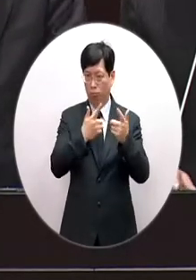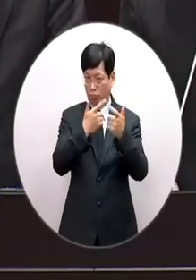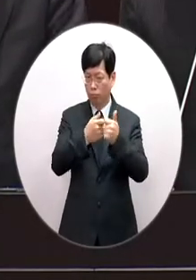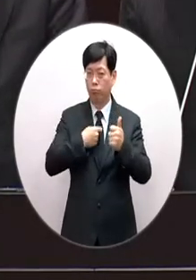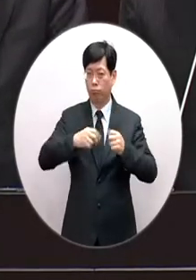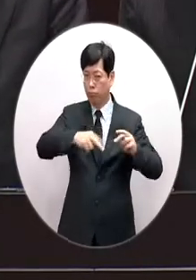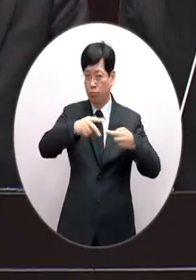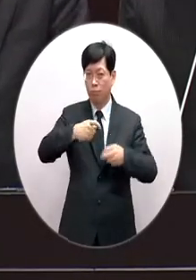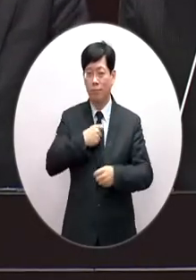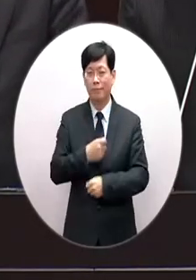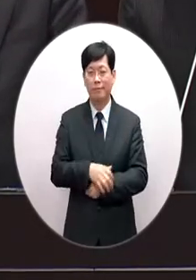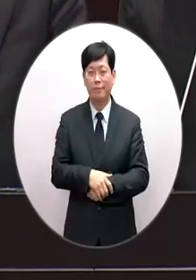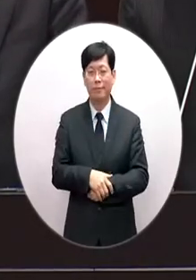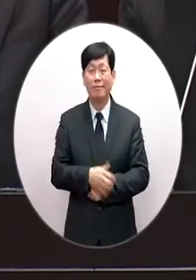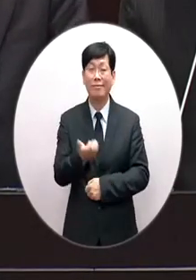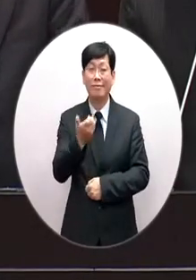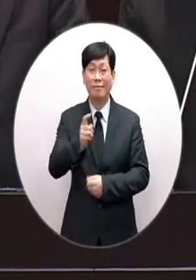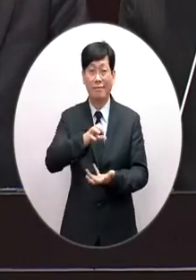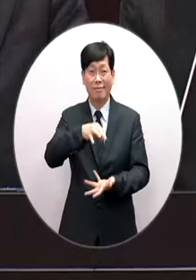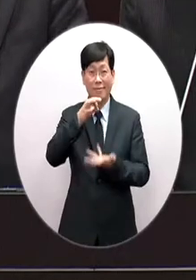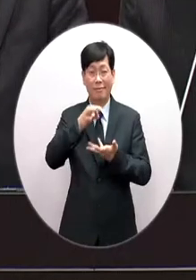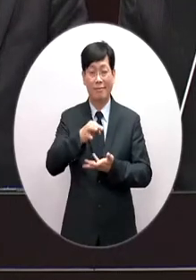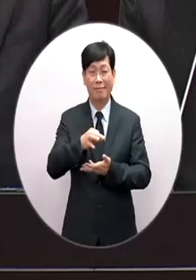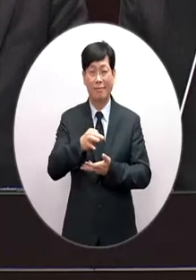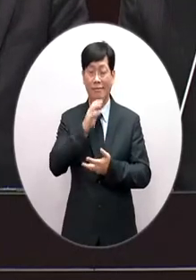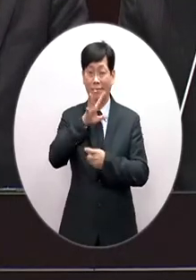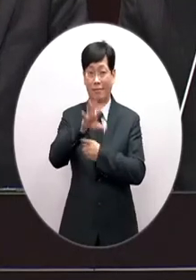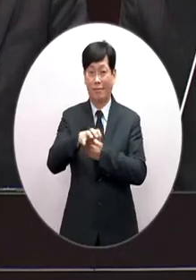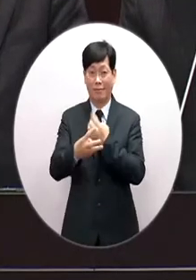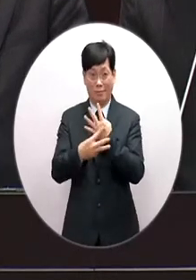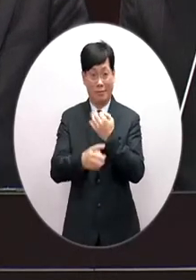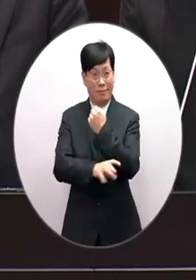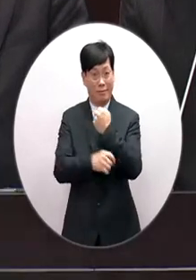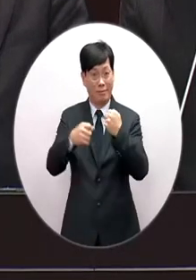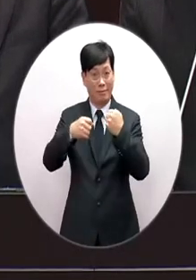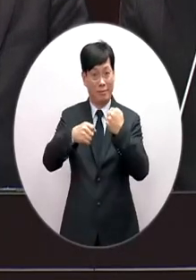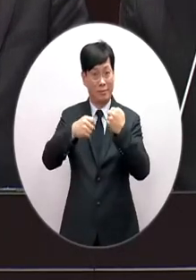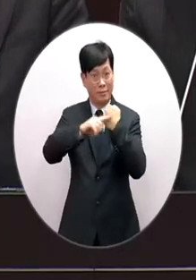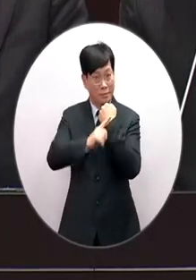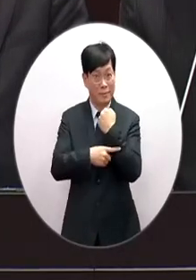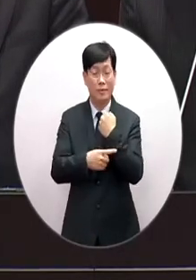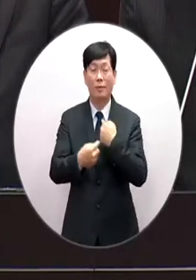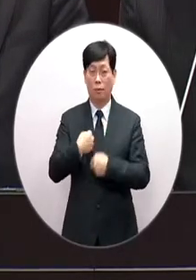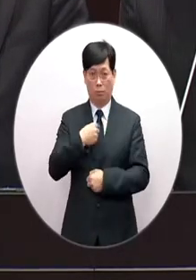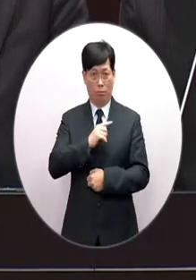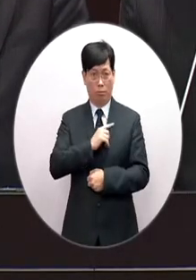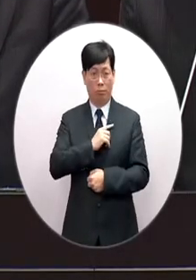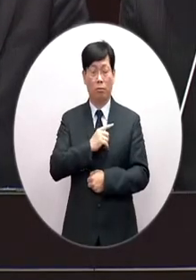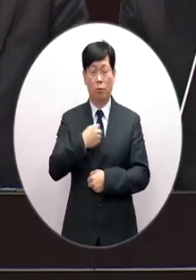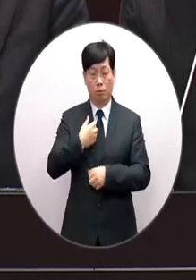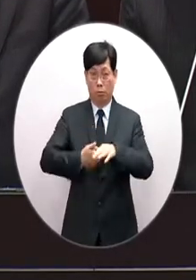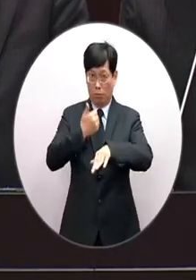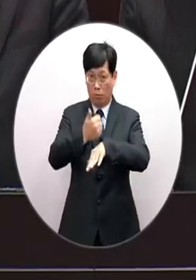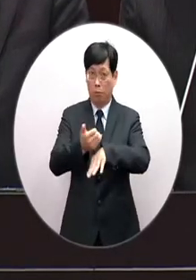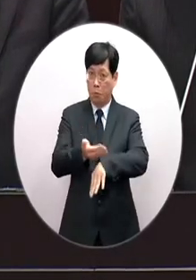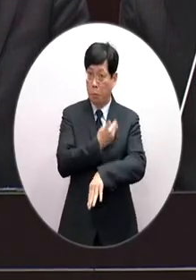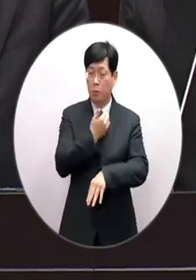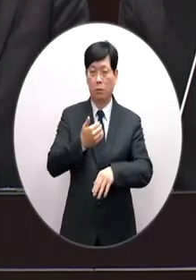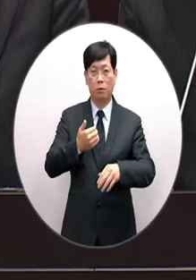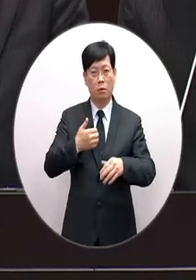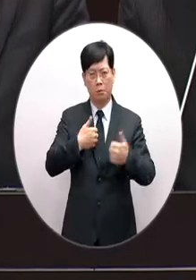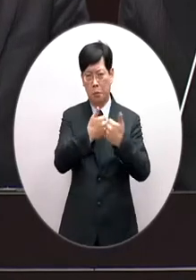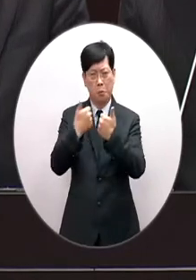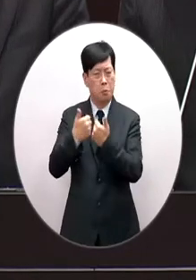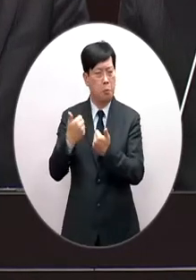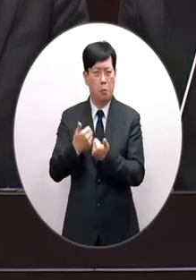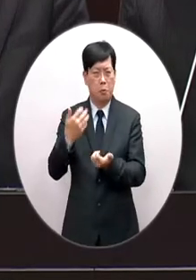调试的地方。所以你刚刚特别提的农业基本法，我想我们内部我上任以后大概已经内部